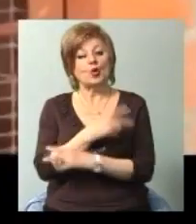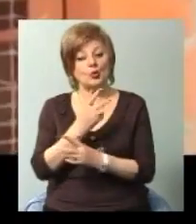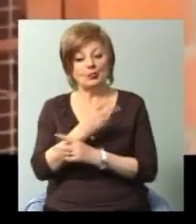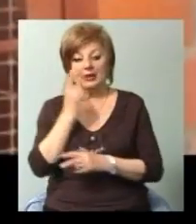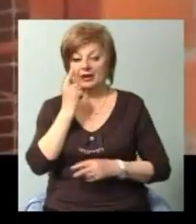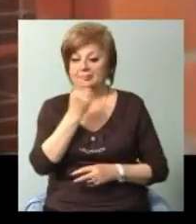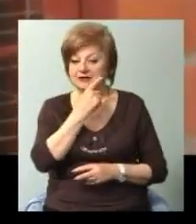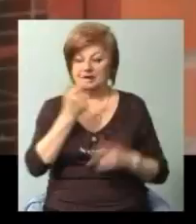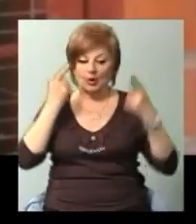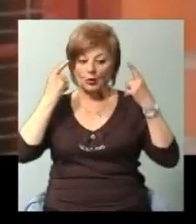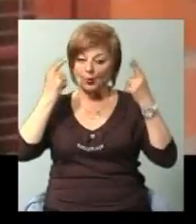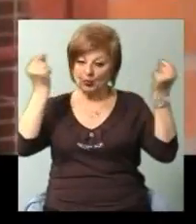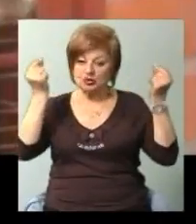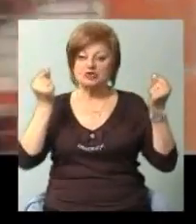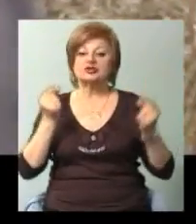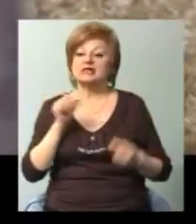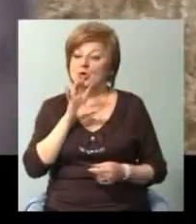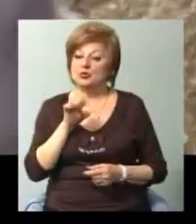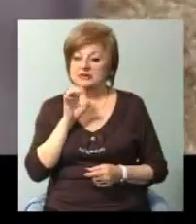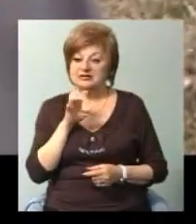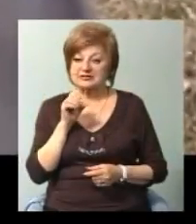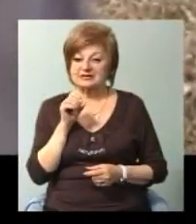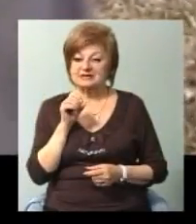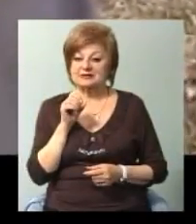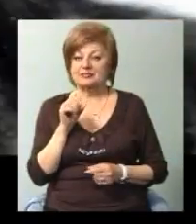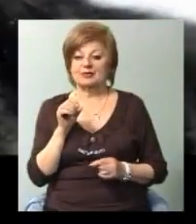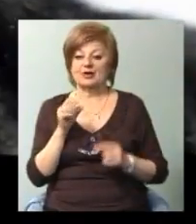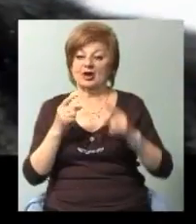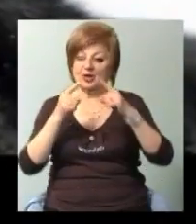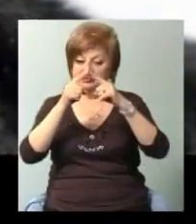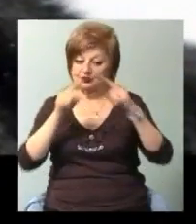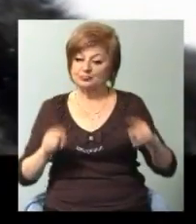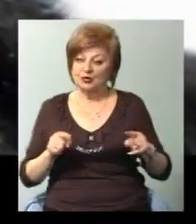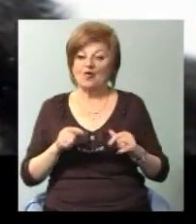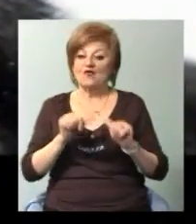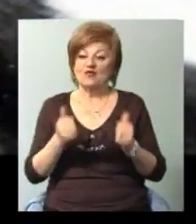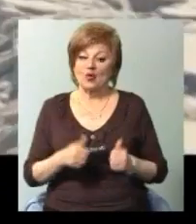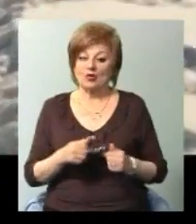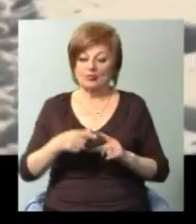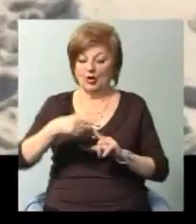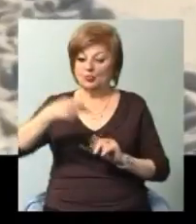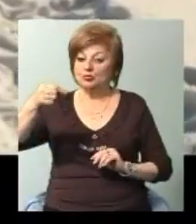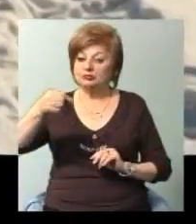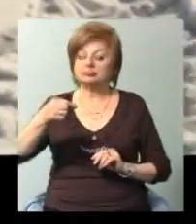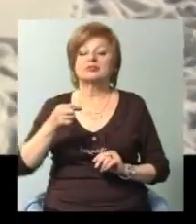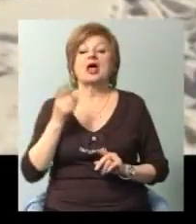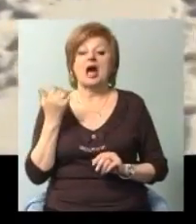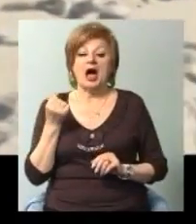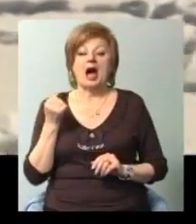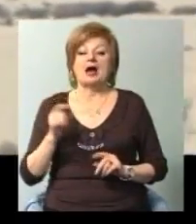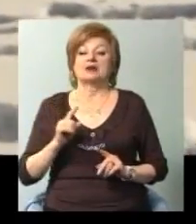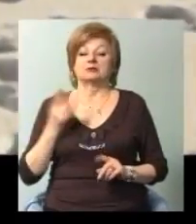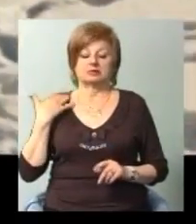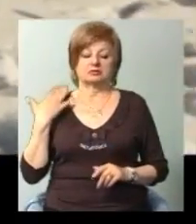кольору. Вуха в аляскінської собаки трикутної форми, заокруглені на кінчиках. У пса пряма